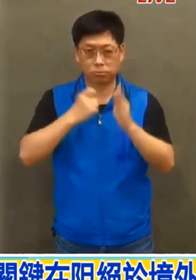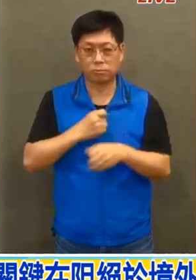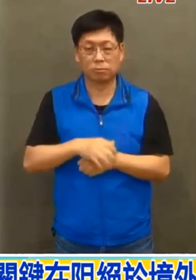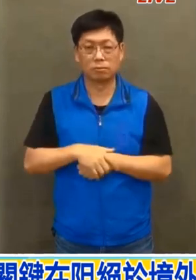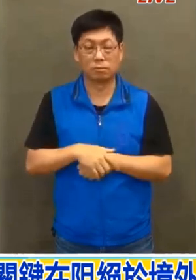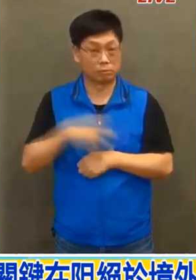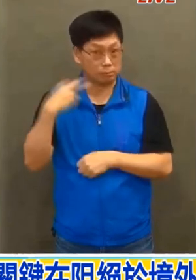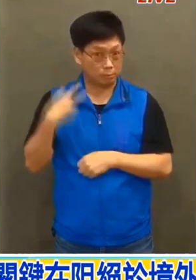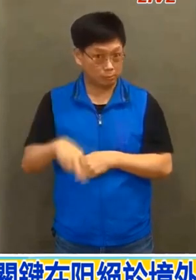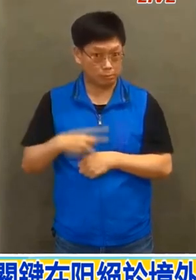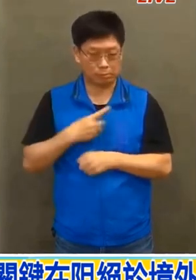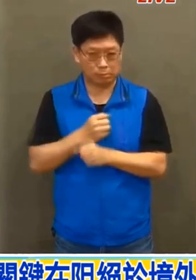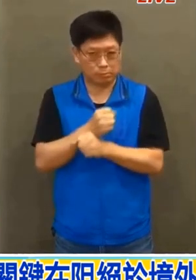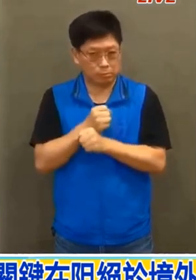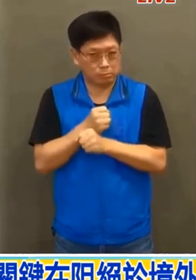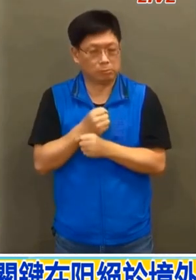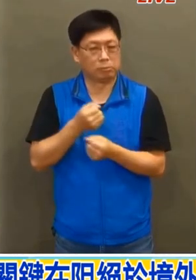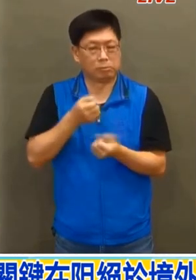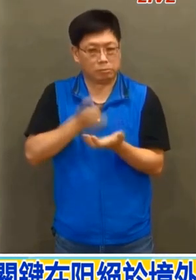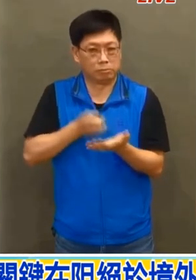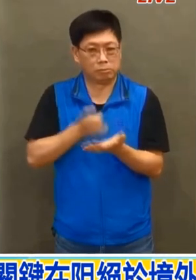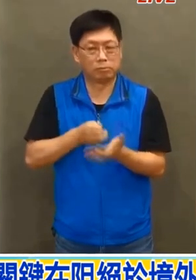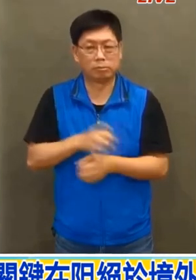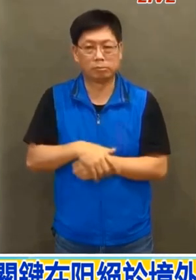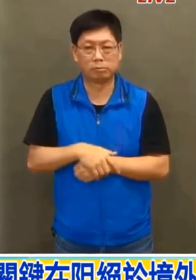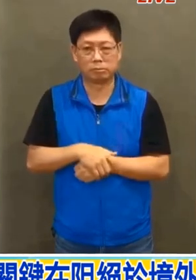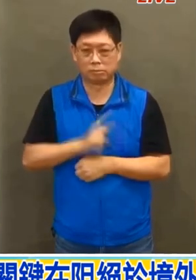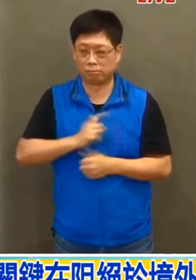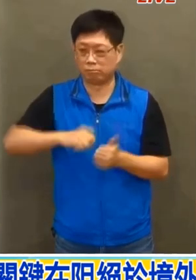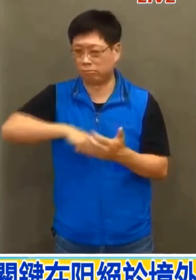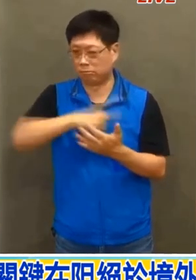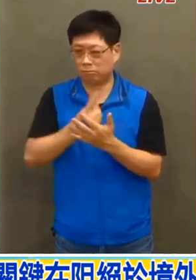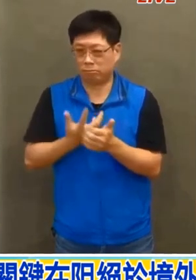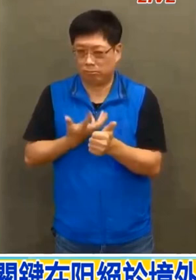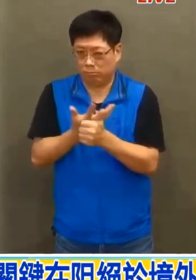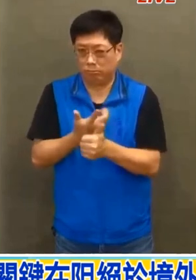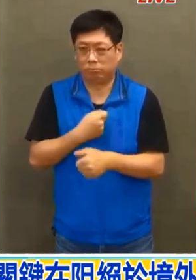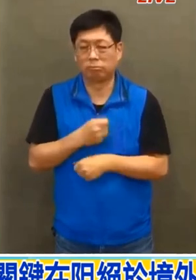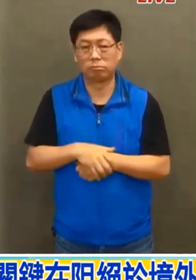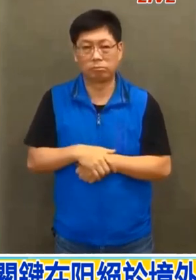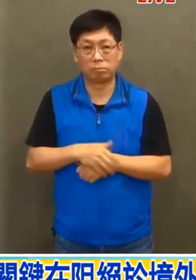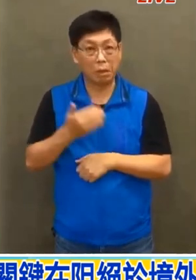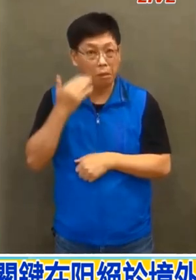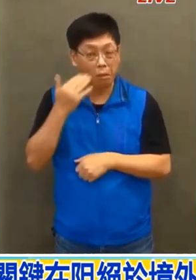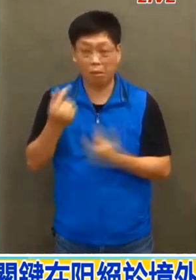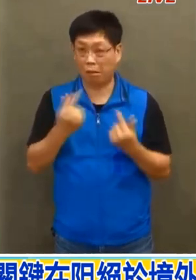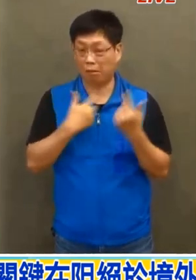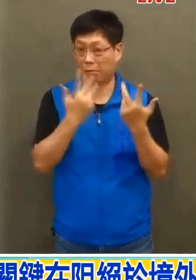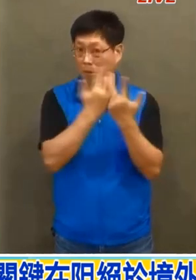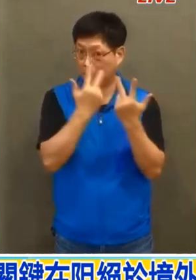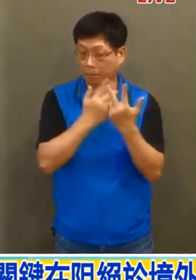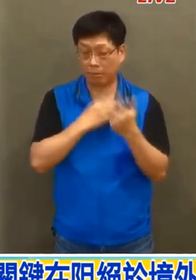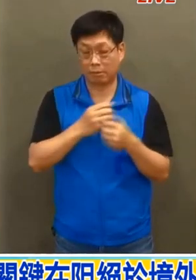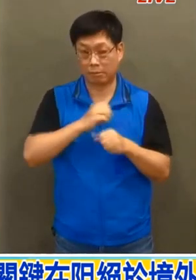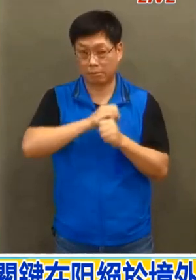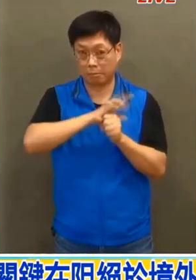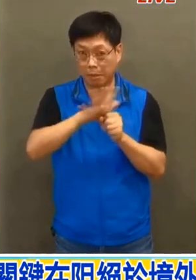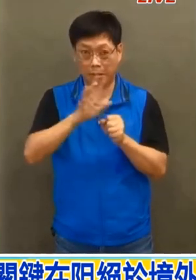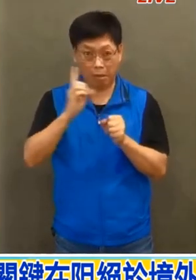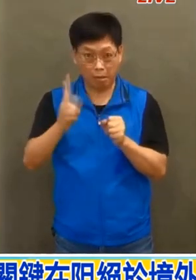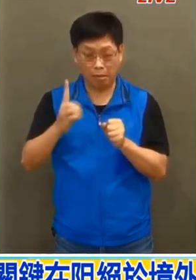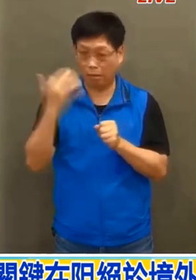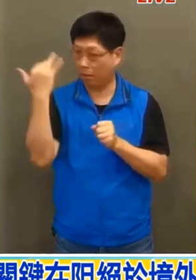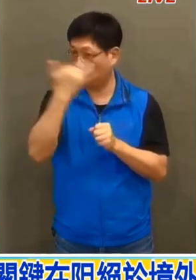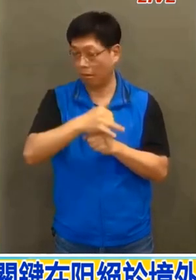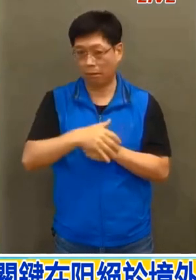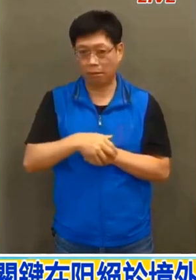我们应该戒慎恐惧，要全力以赴，不然像新北市德尔塔病毒突